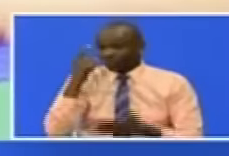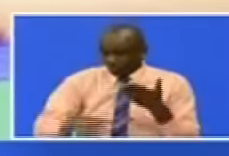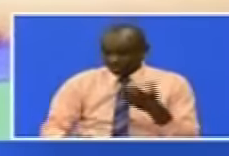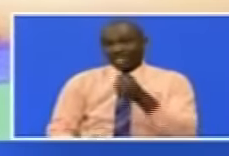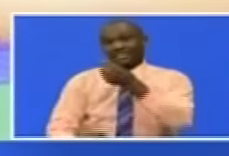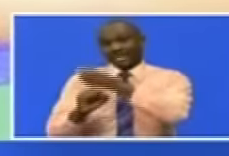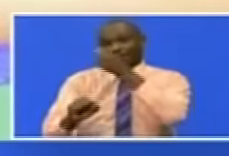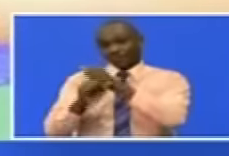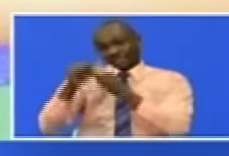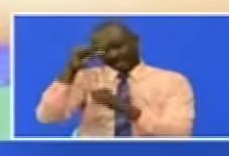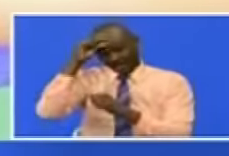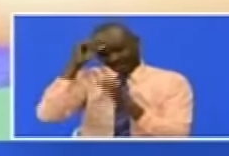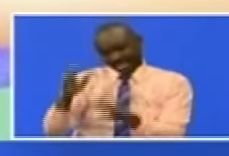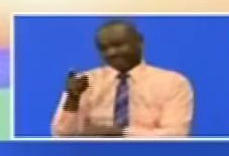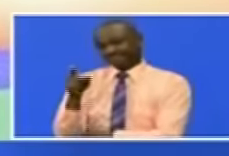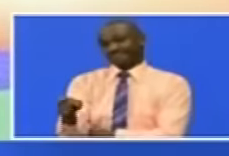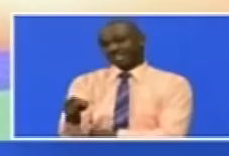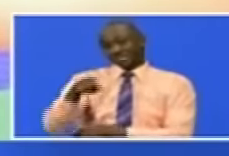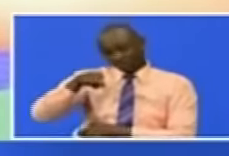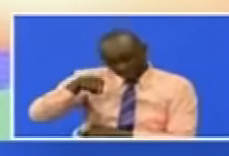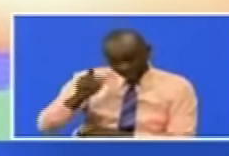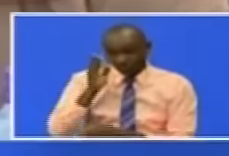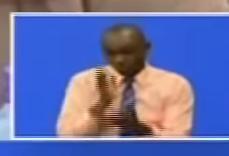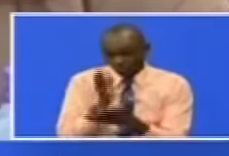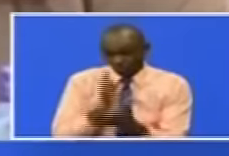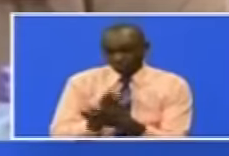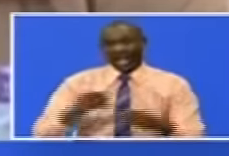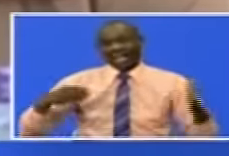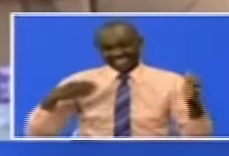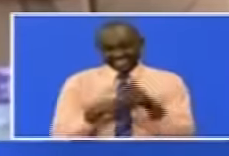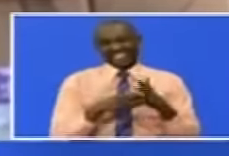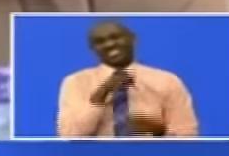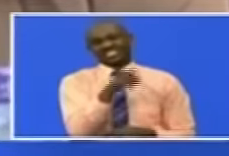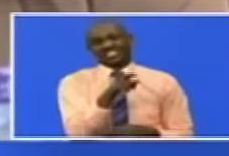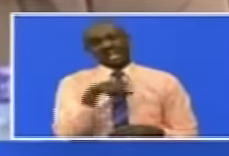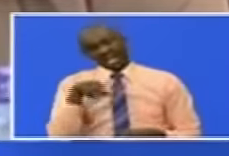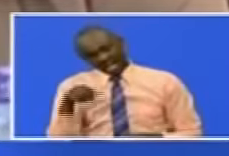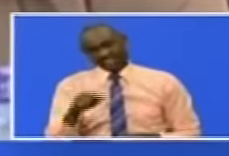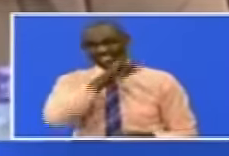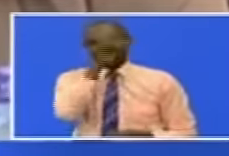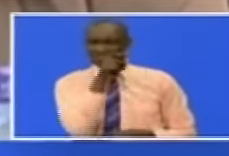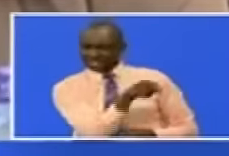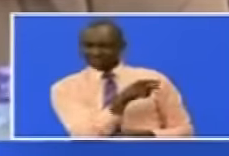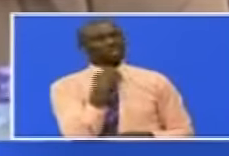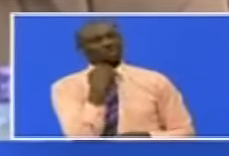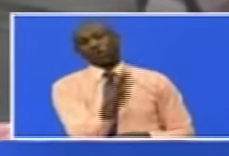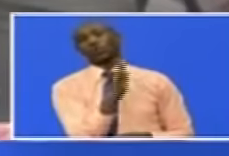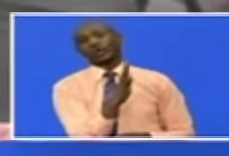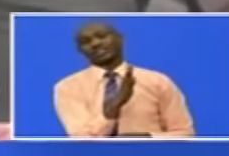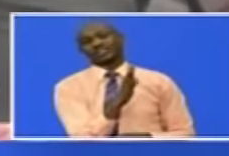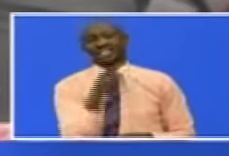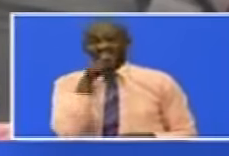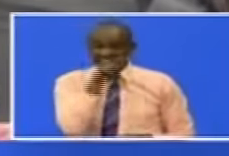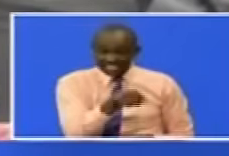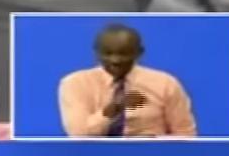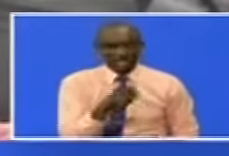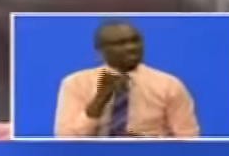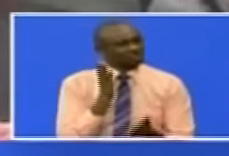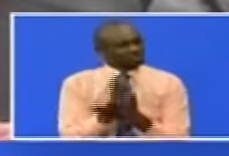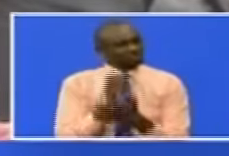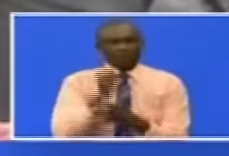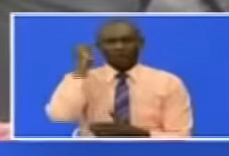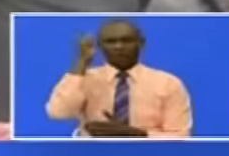kumuunga mkono Peter Munya ambaye amenukuliwa akipinga vikali kubuniwa kwa chama cha JAP ambacho anadai kuwa kinarejea